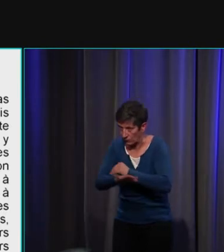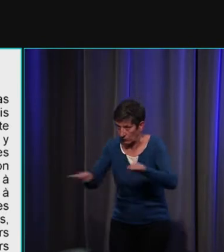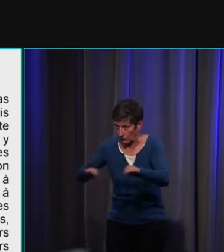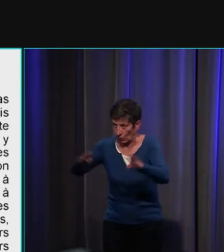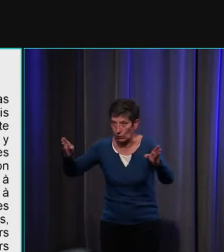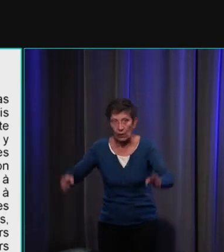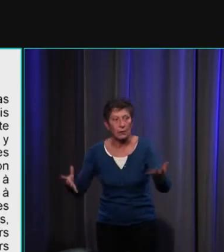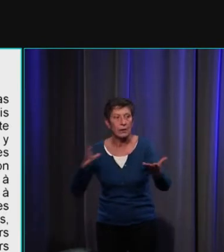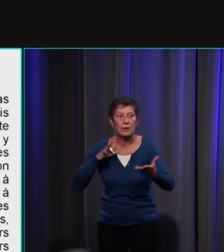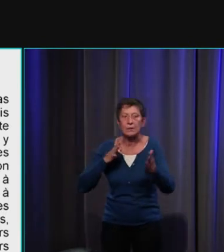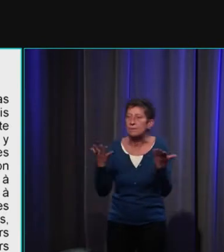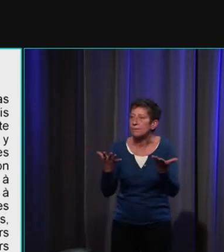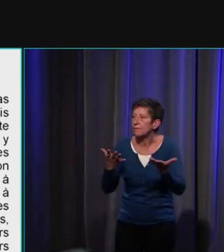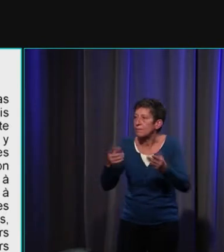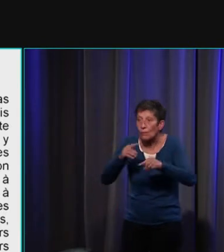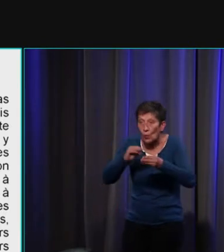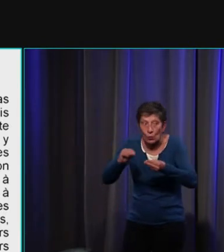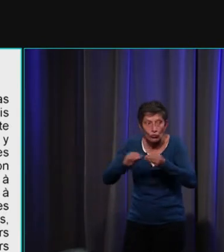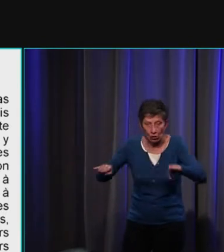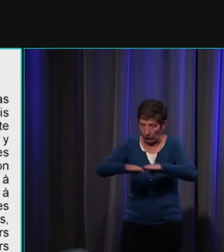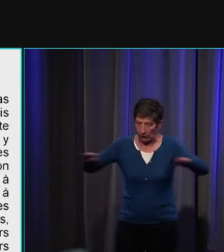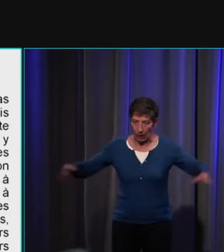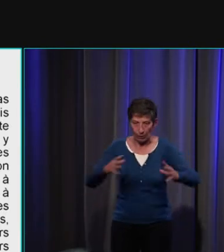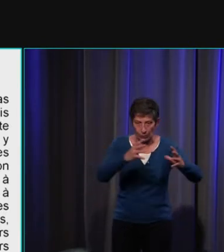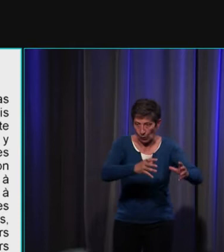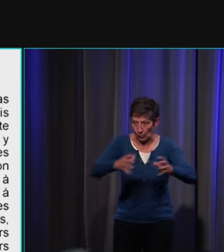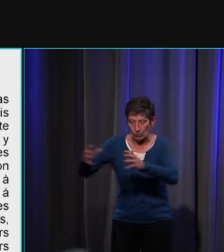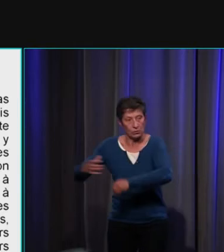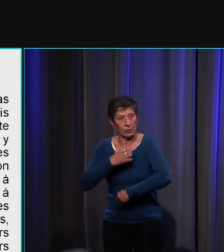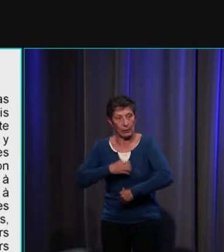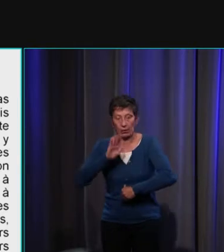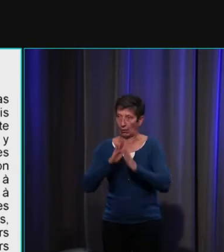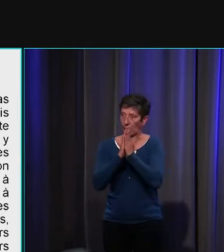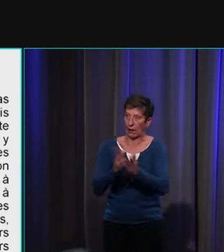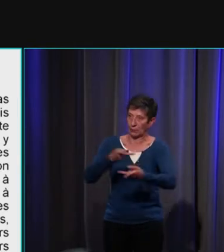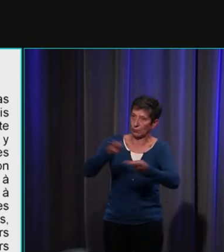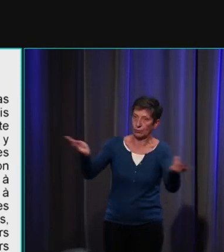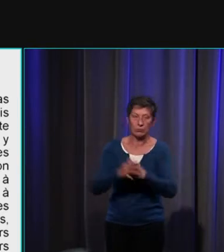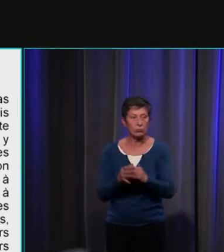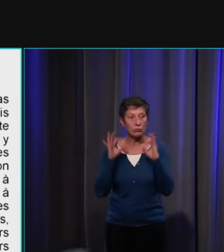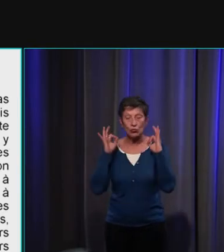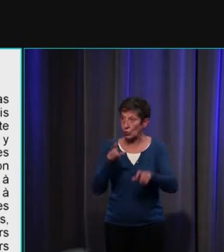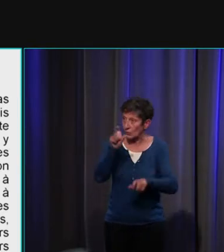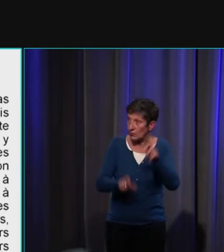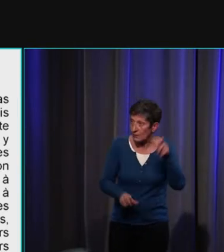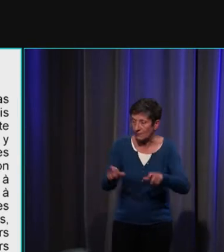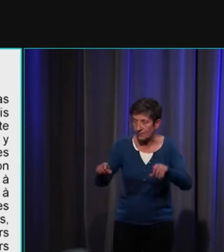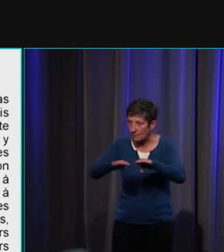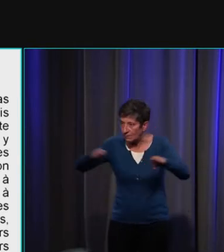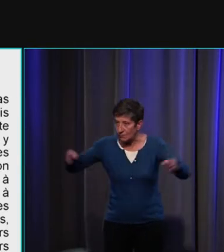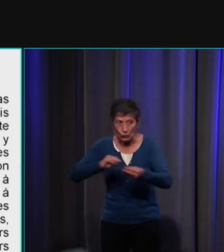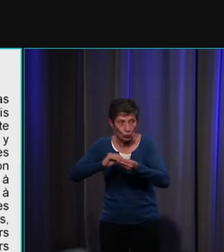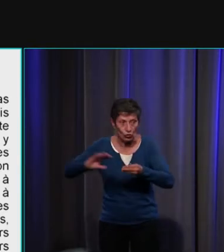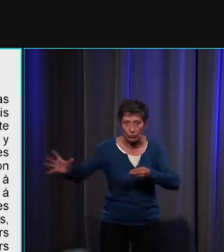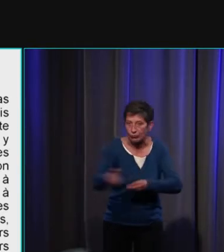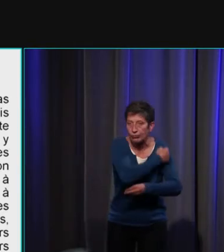et des reliques sur la table de l'hôtel sur laquelle le prêtre va célébrer la messe or ces gens sont allés chercher ce reddick et à une inondation